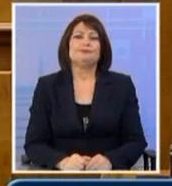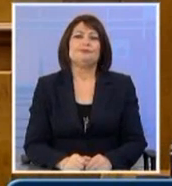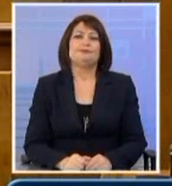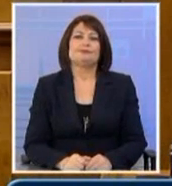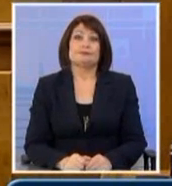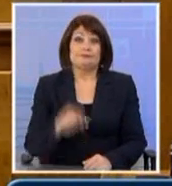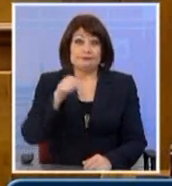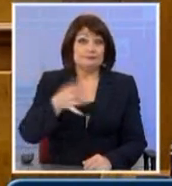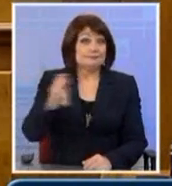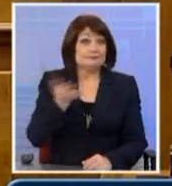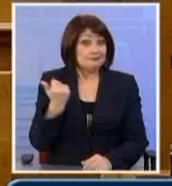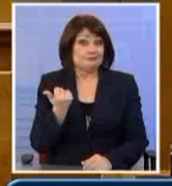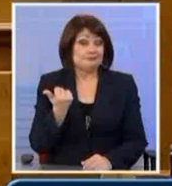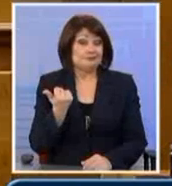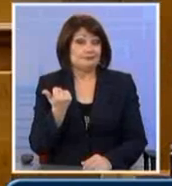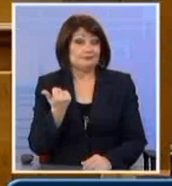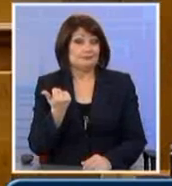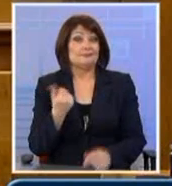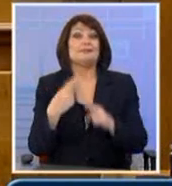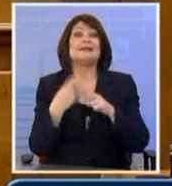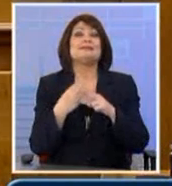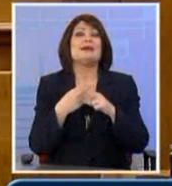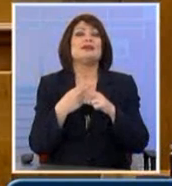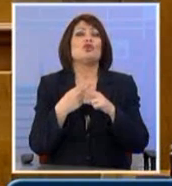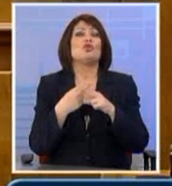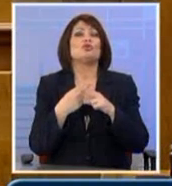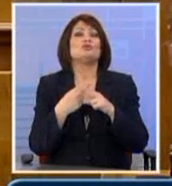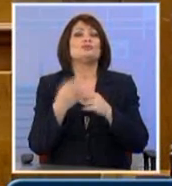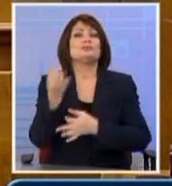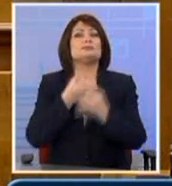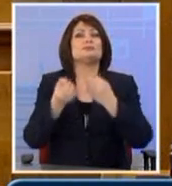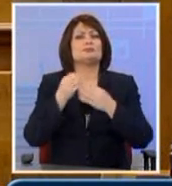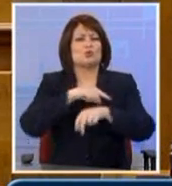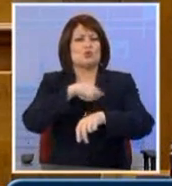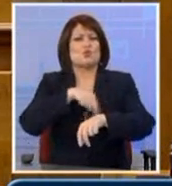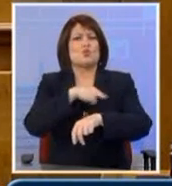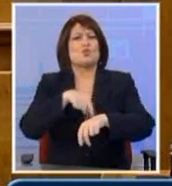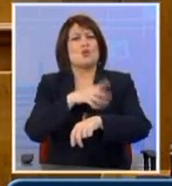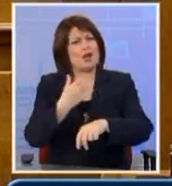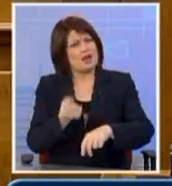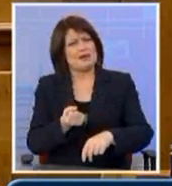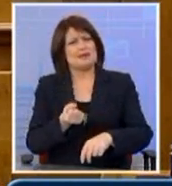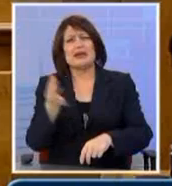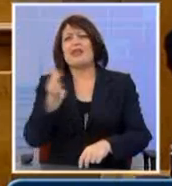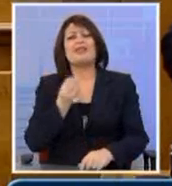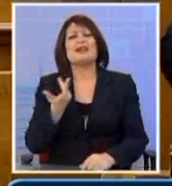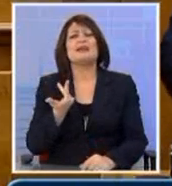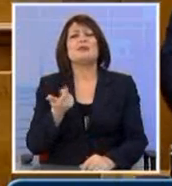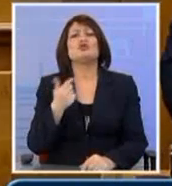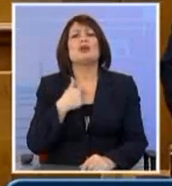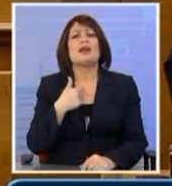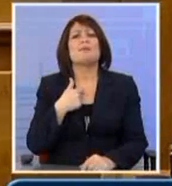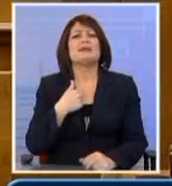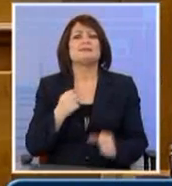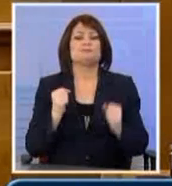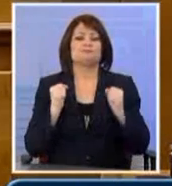Δεν είπατε σήμερα το βασικό επιχείρημα όμως, ενώ είχατε πολύ χρόνο, ότι εμείς τα έχουμε